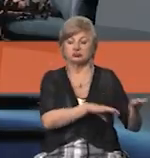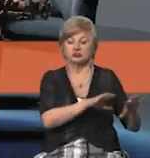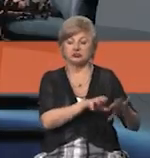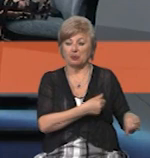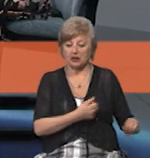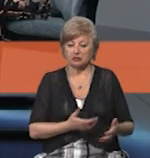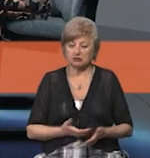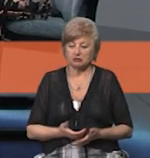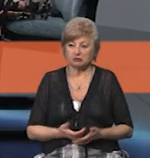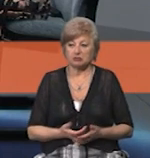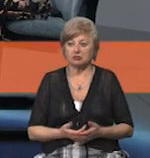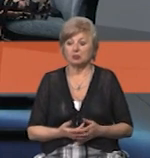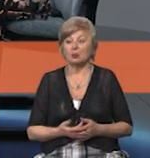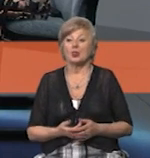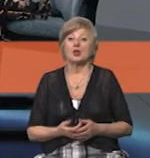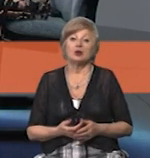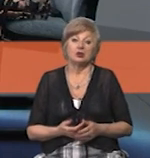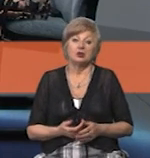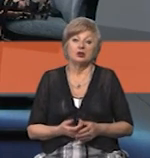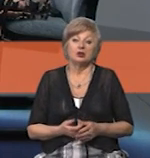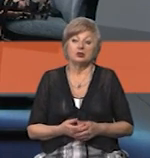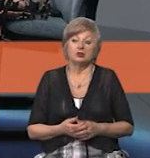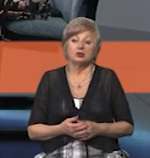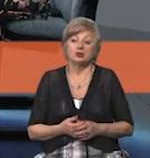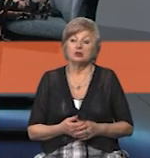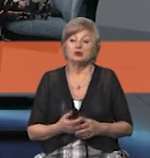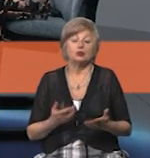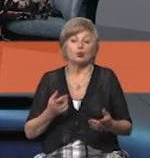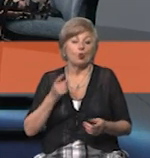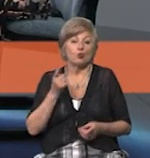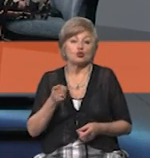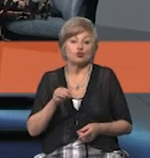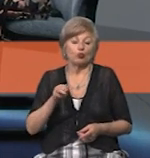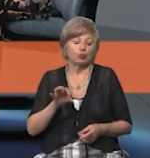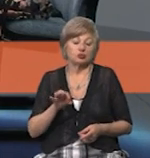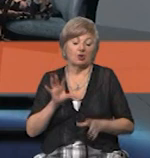нову повісили тільки от цього тижня, і ніхто нікого не евакуйовує.